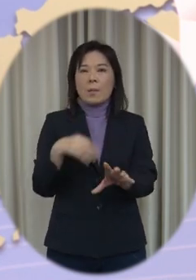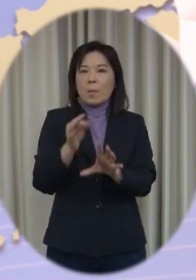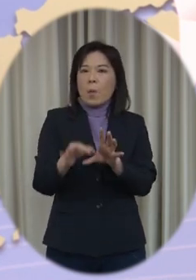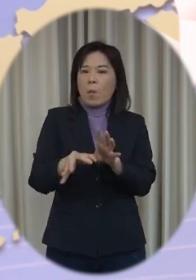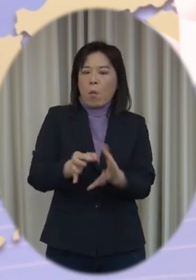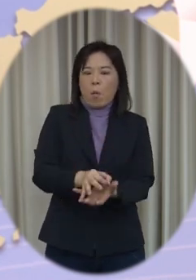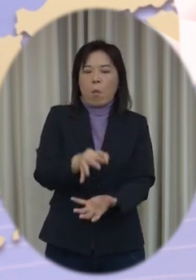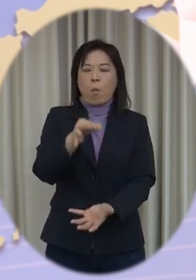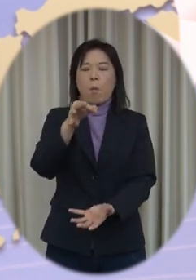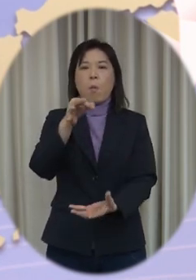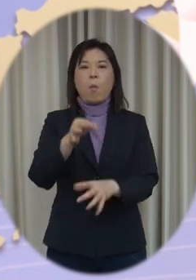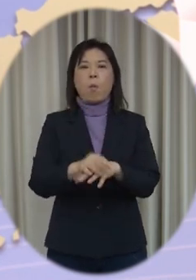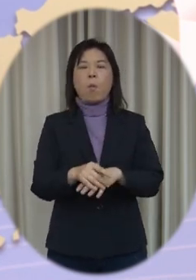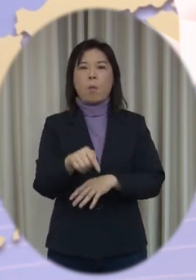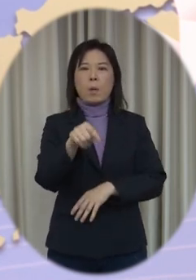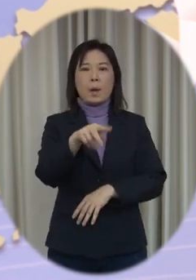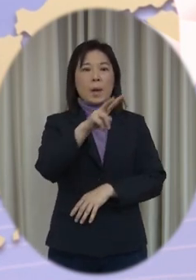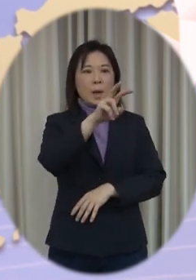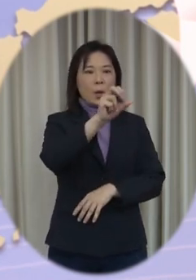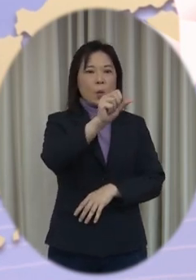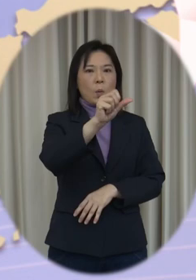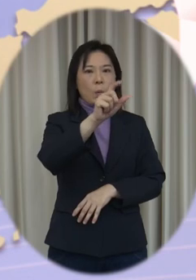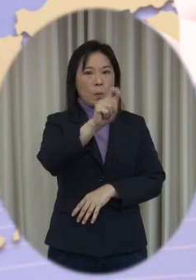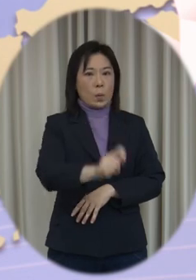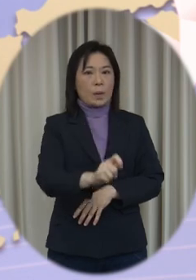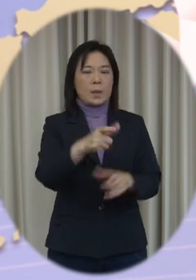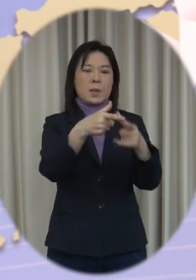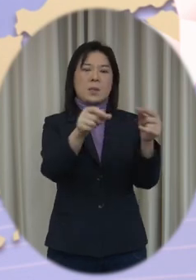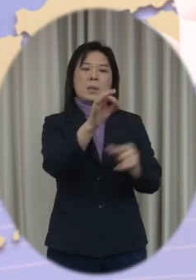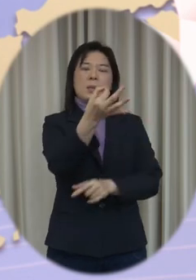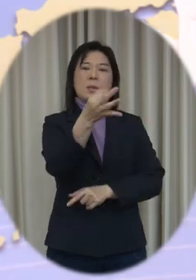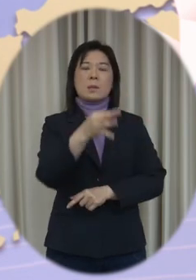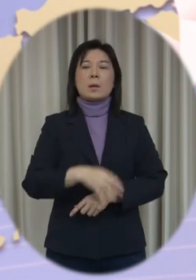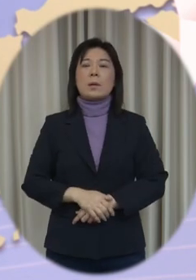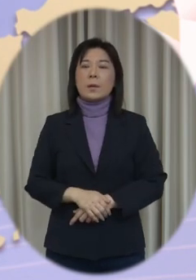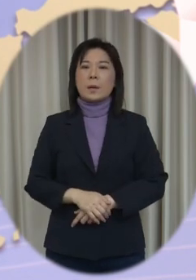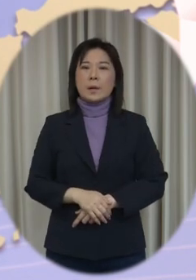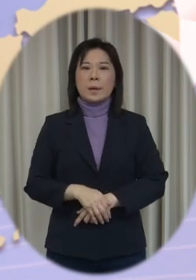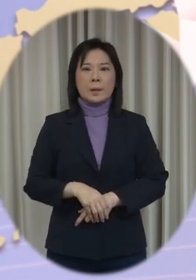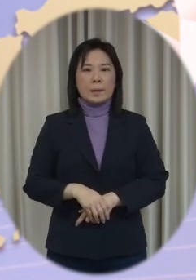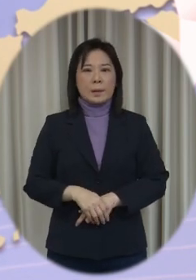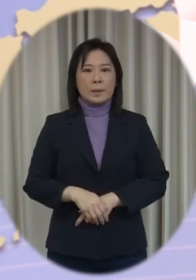过25亿日元。在惊讶之余，